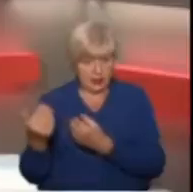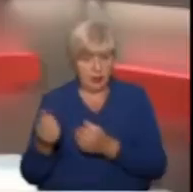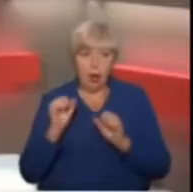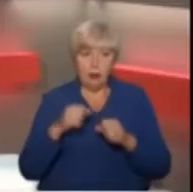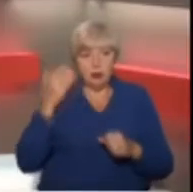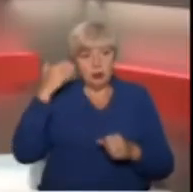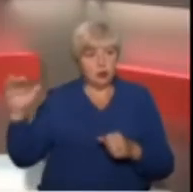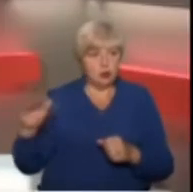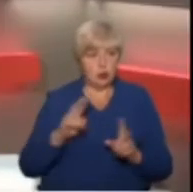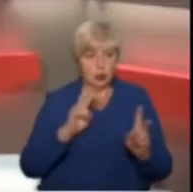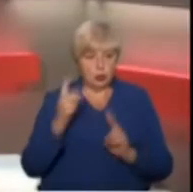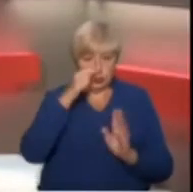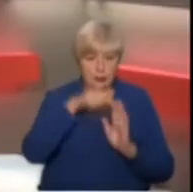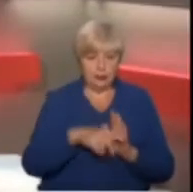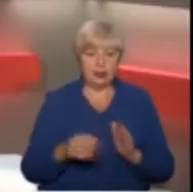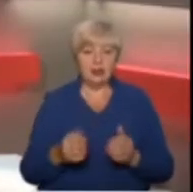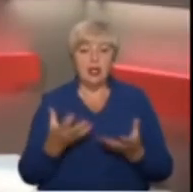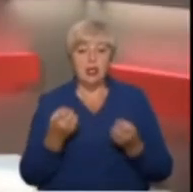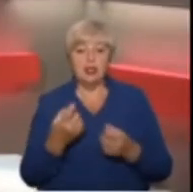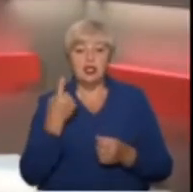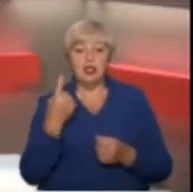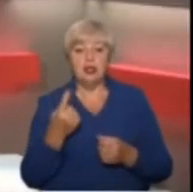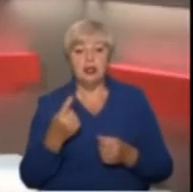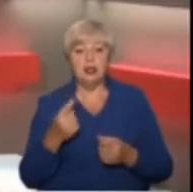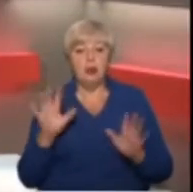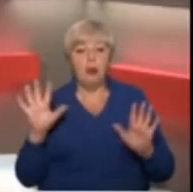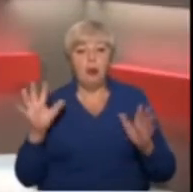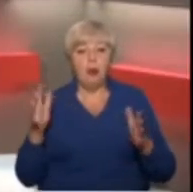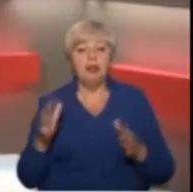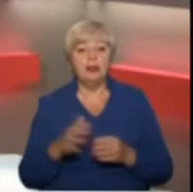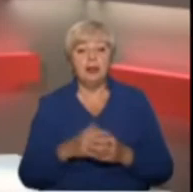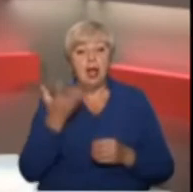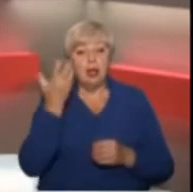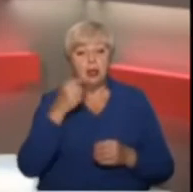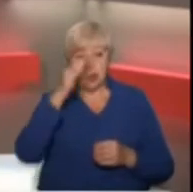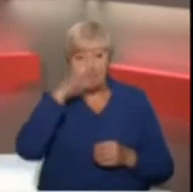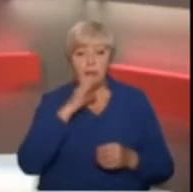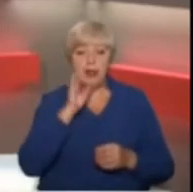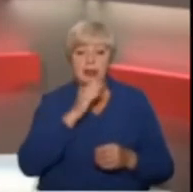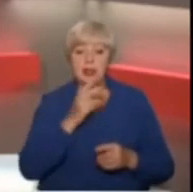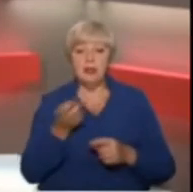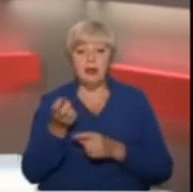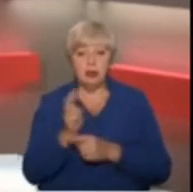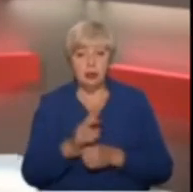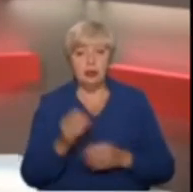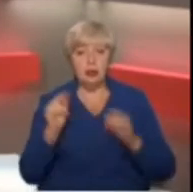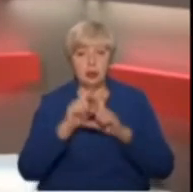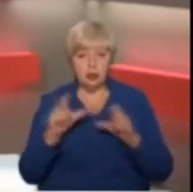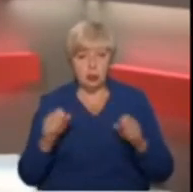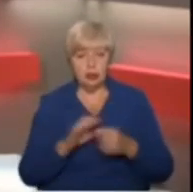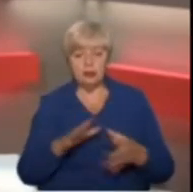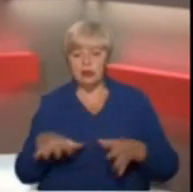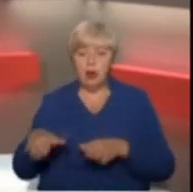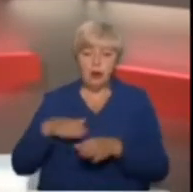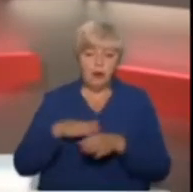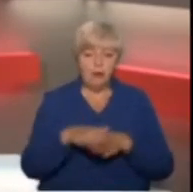особа. Ще один момент, коли батьки приходять до школи, вони вже будуть у єдиній базі, і їм можна проходити до